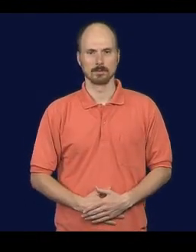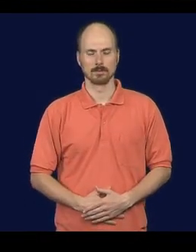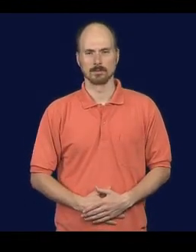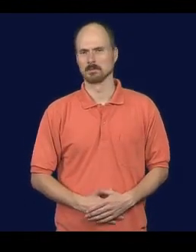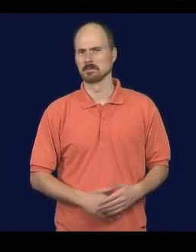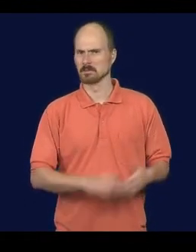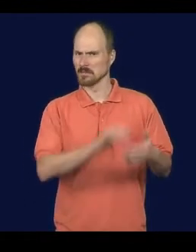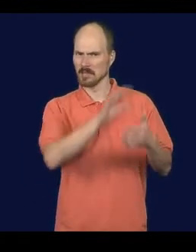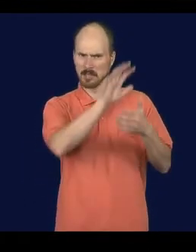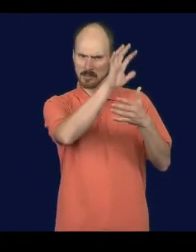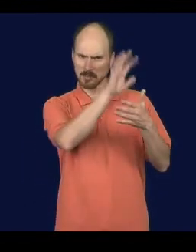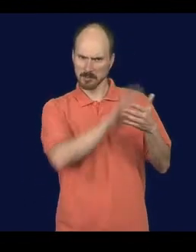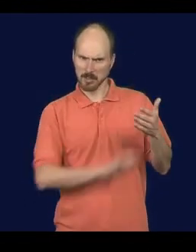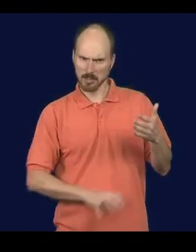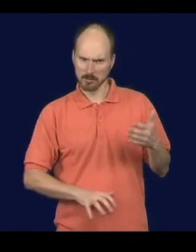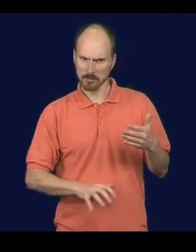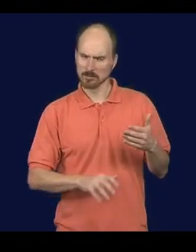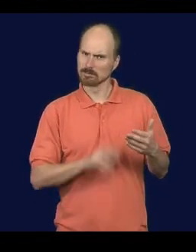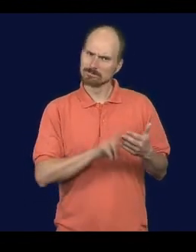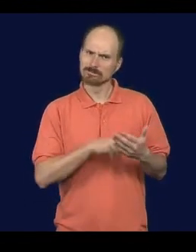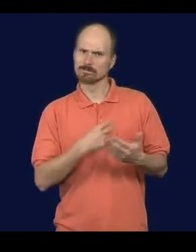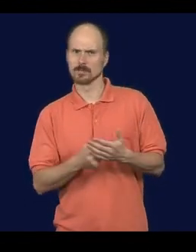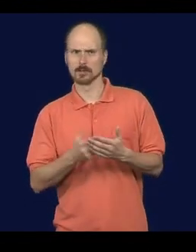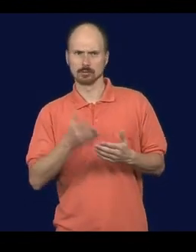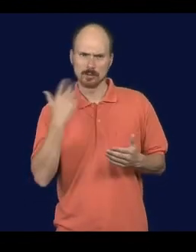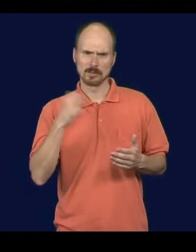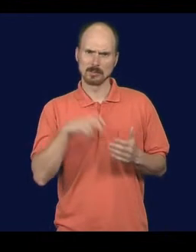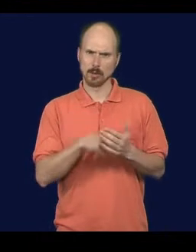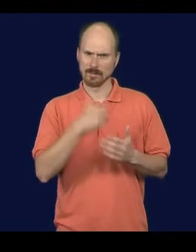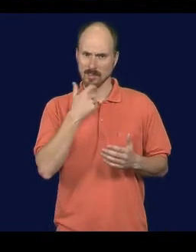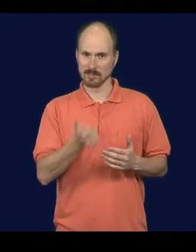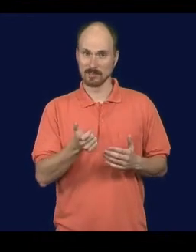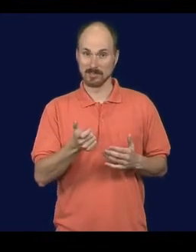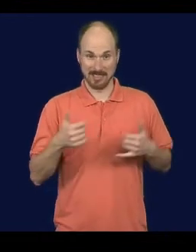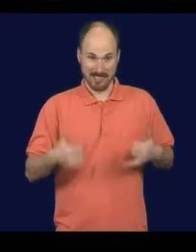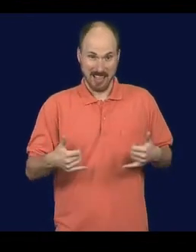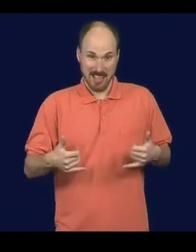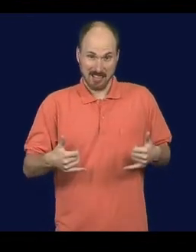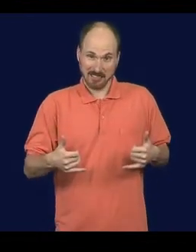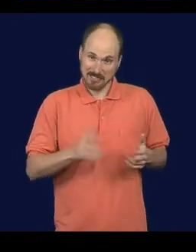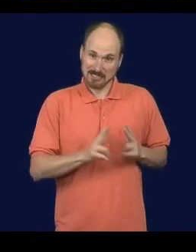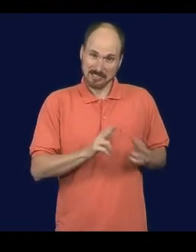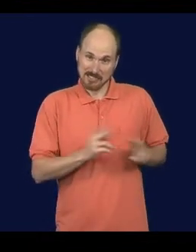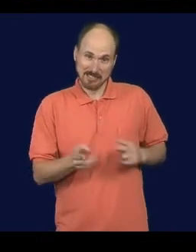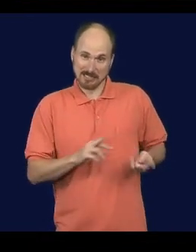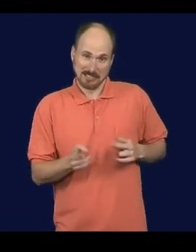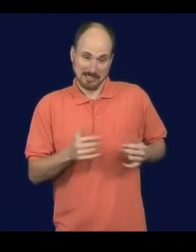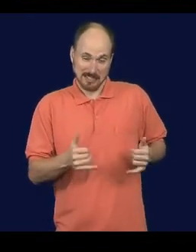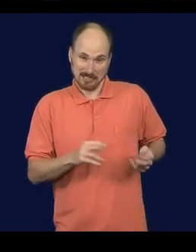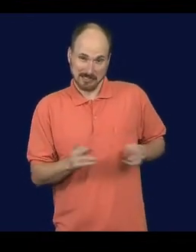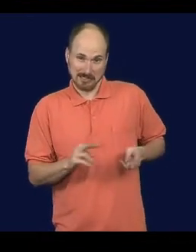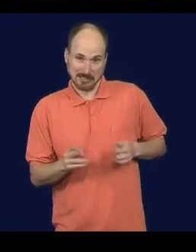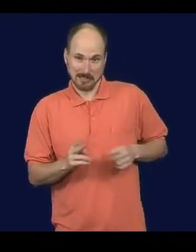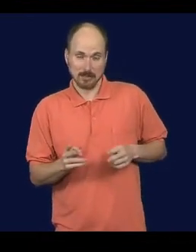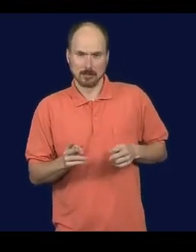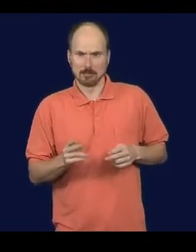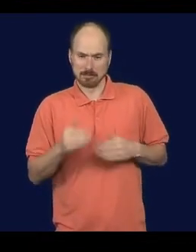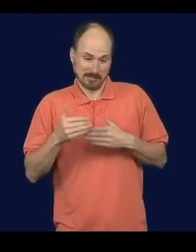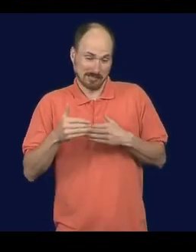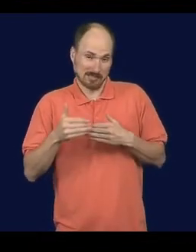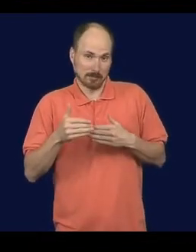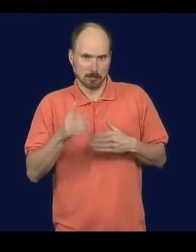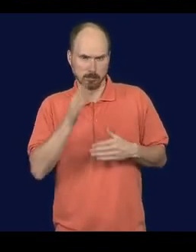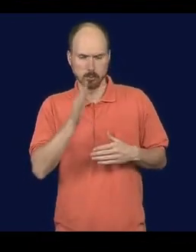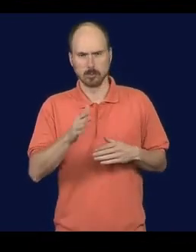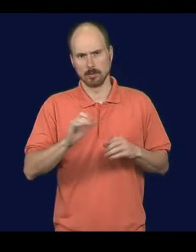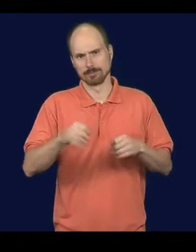Tak díky moc, určitě podporu Vocalizeru do Antelie v nějaké příští verzi zařadím. Nevím, jestli už to s tím funguje